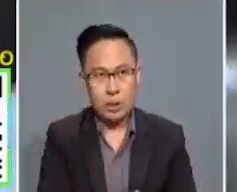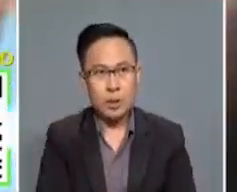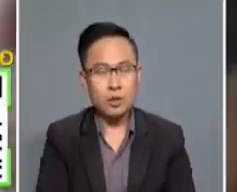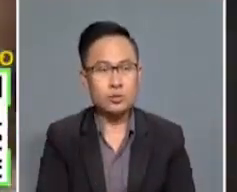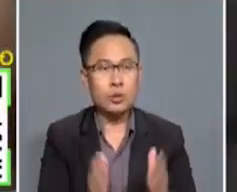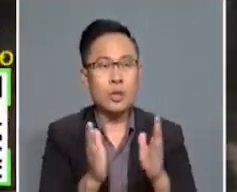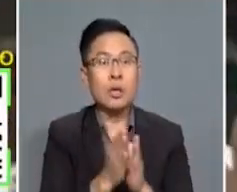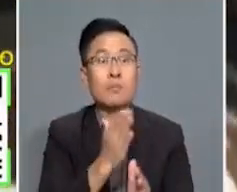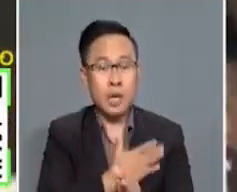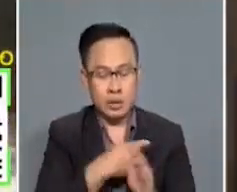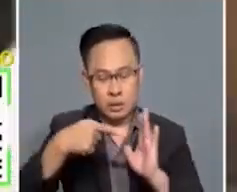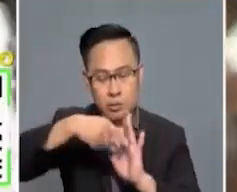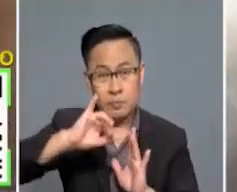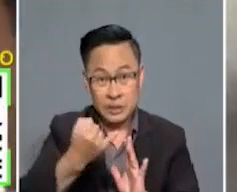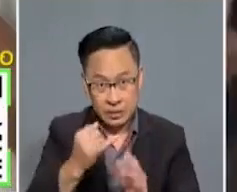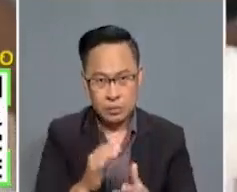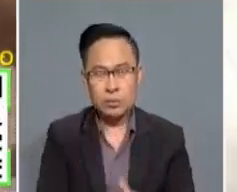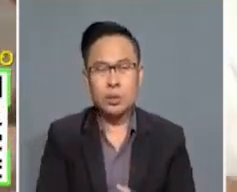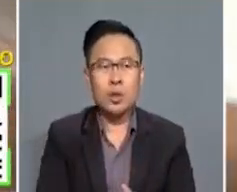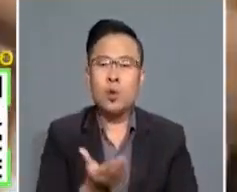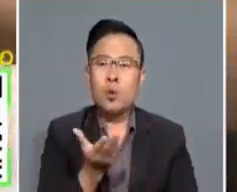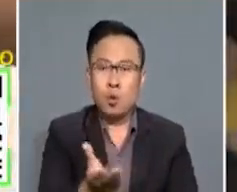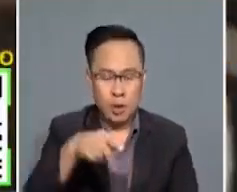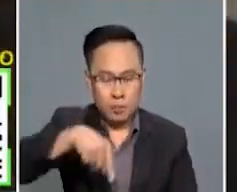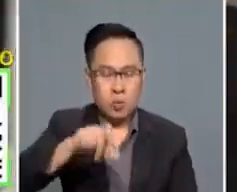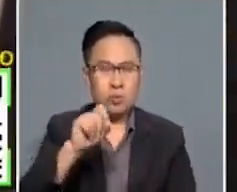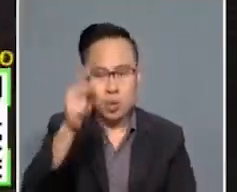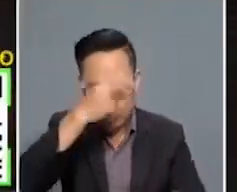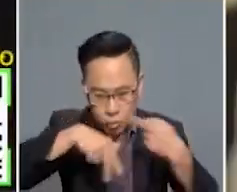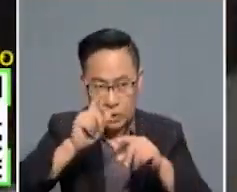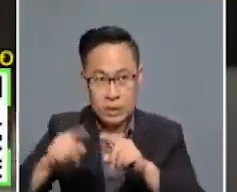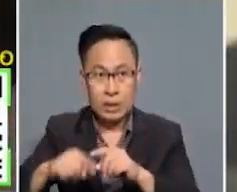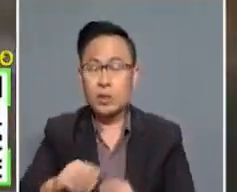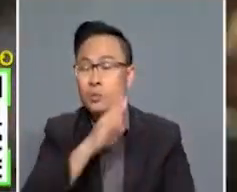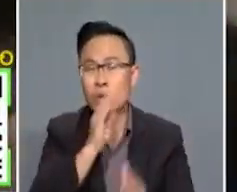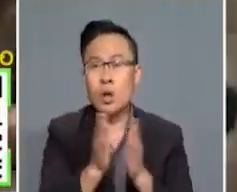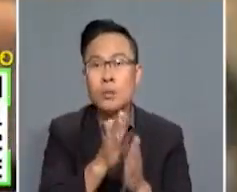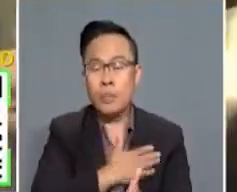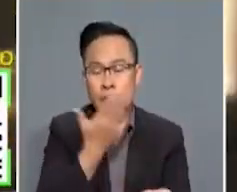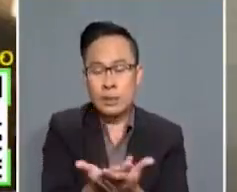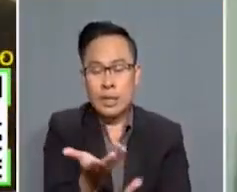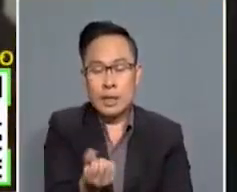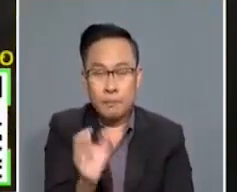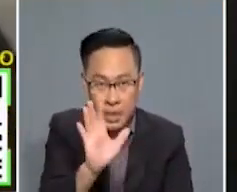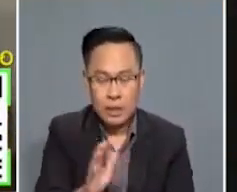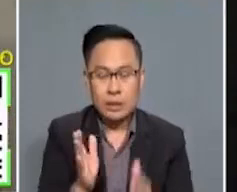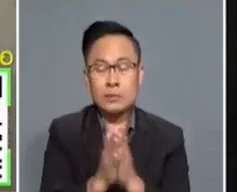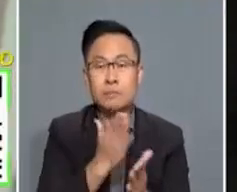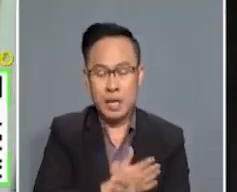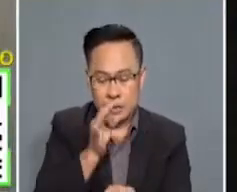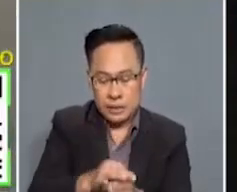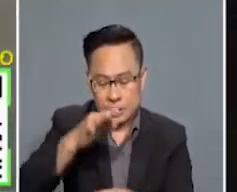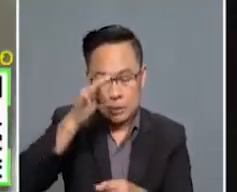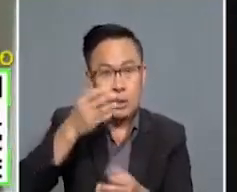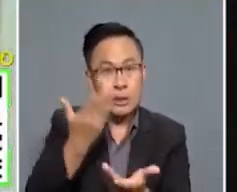ความชัดเจนอยากให้พศพิจารณาอย่างรอบด้านนะคะหากห้ามพระจับเงินหรือห้ามมีมรดกมองว่าพระ